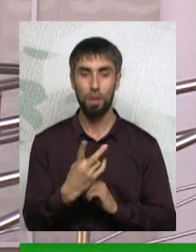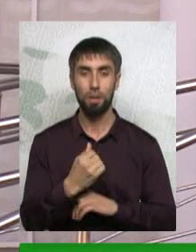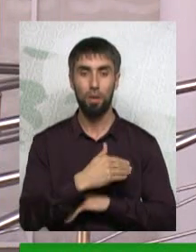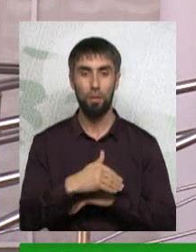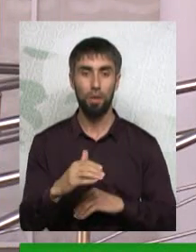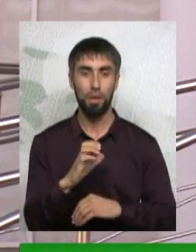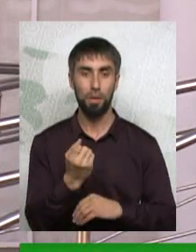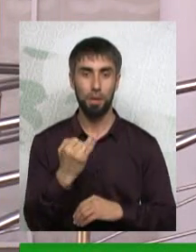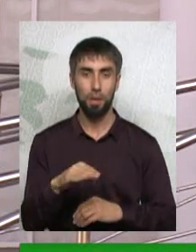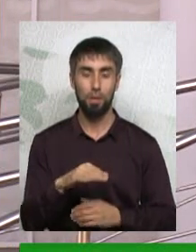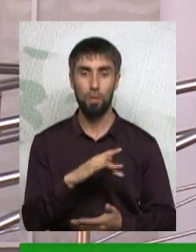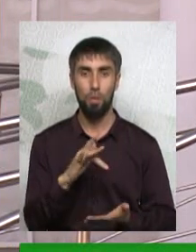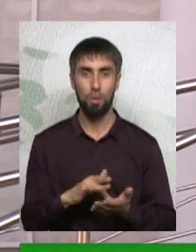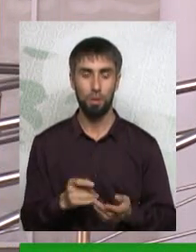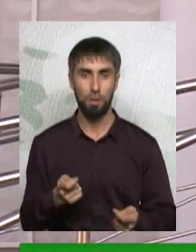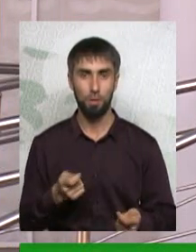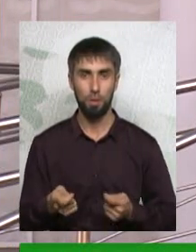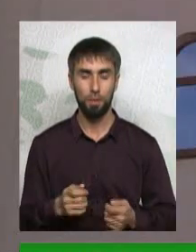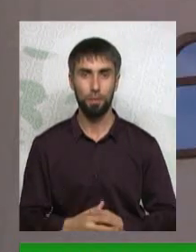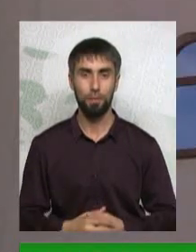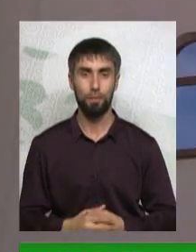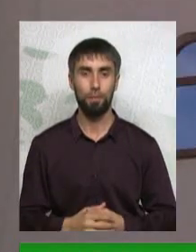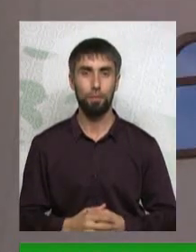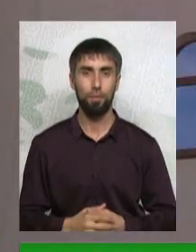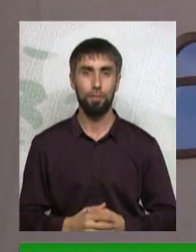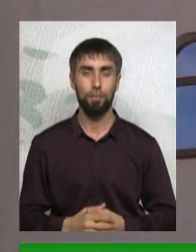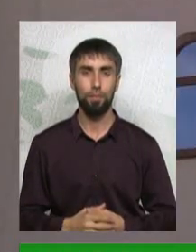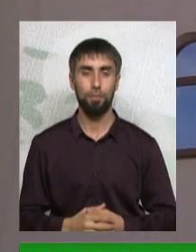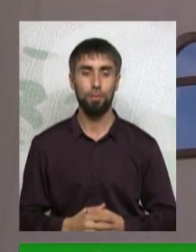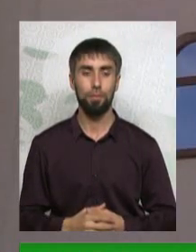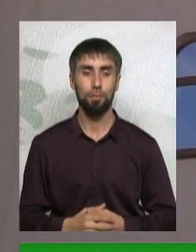сайтах городских администраций. Хава Газикова, Ахмед Горбаков, Новости 24.